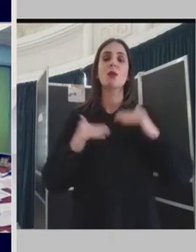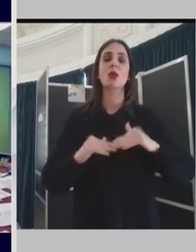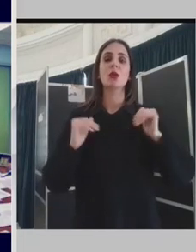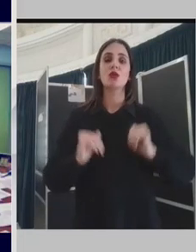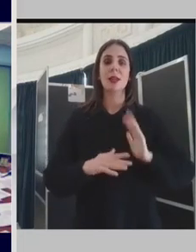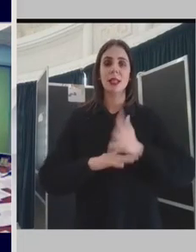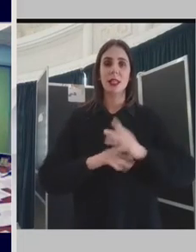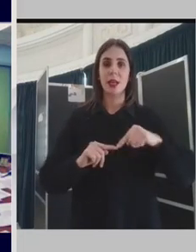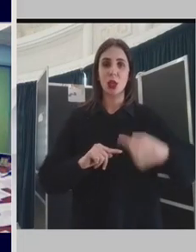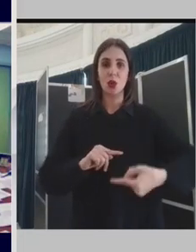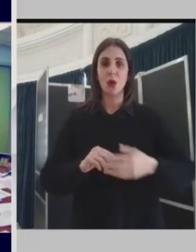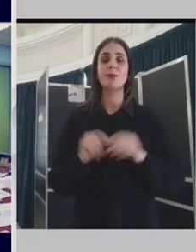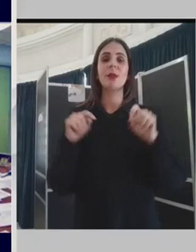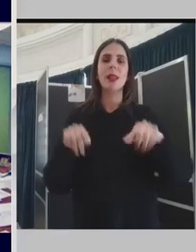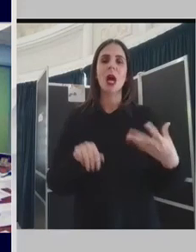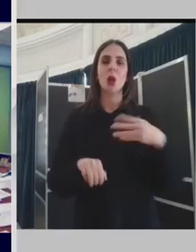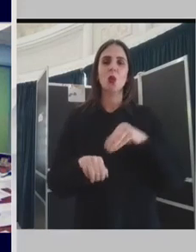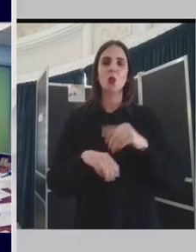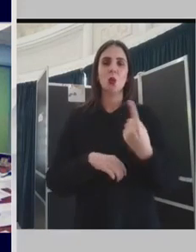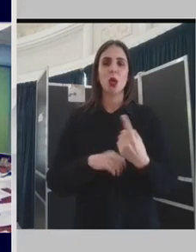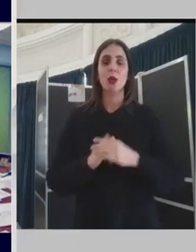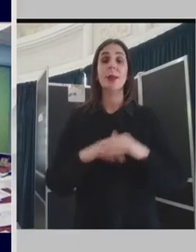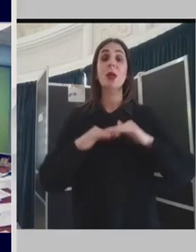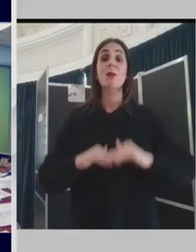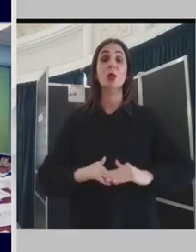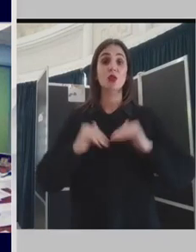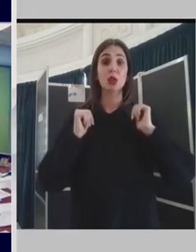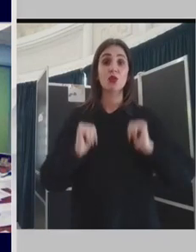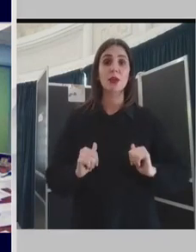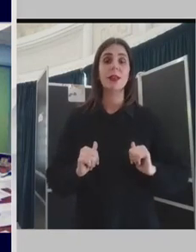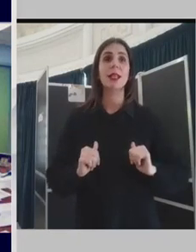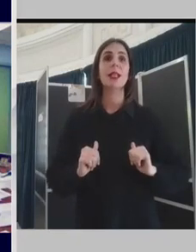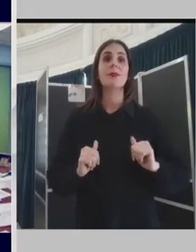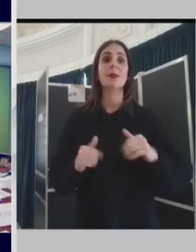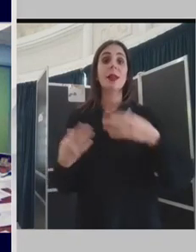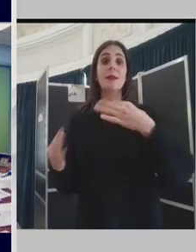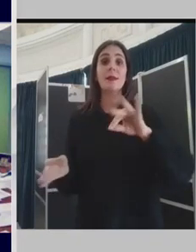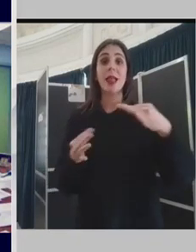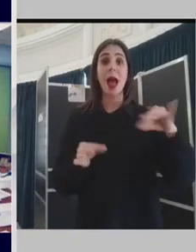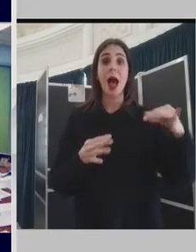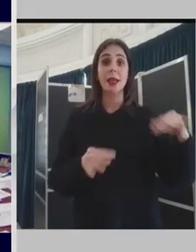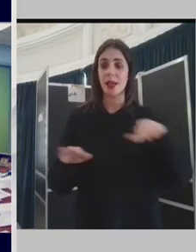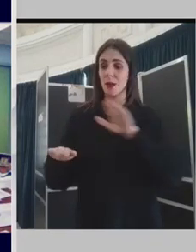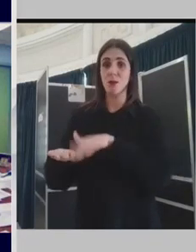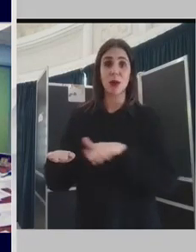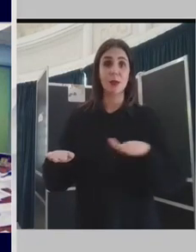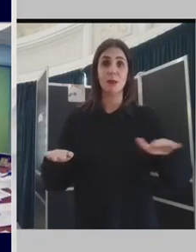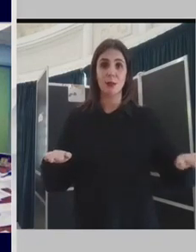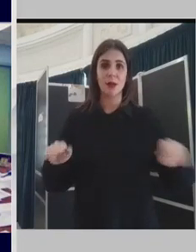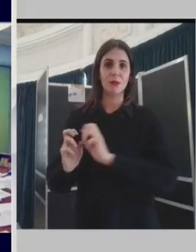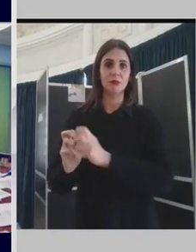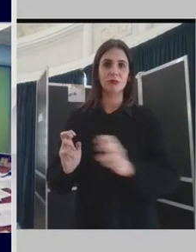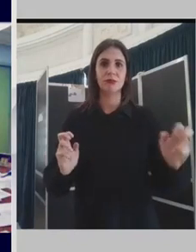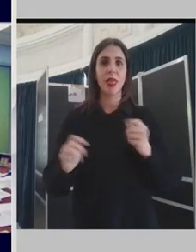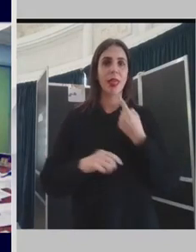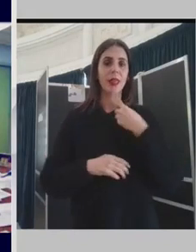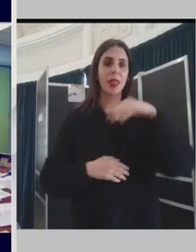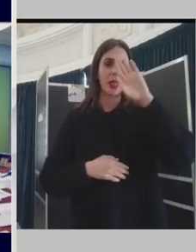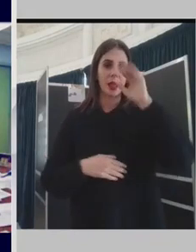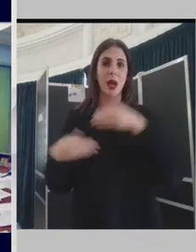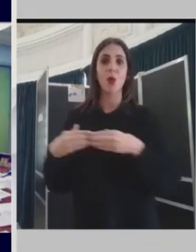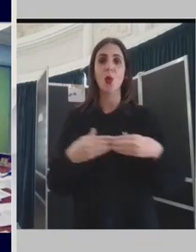un appunto. La protezione civile ha portato vari flyer e informative. Se i capigruppo pian piano si organizzano e